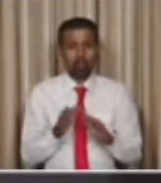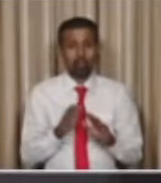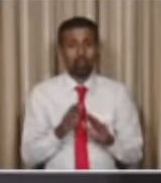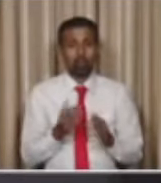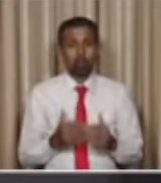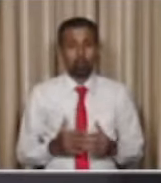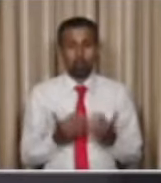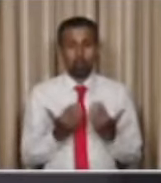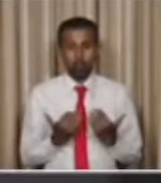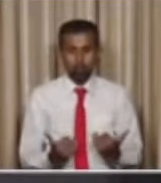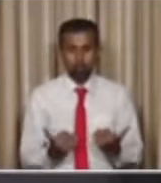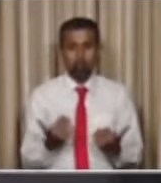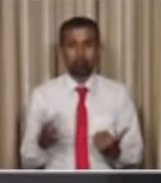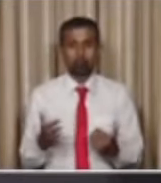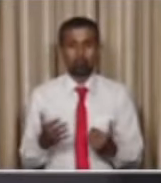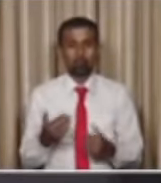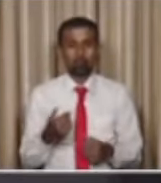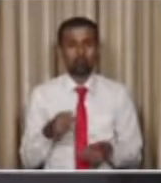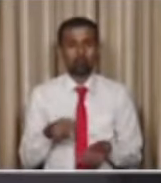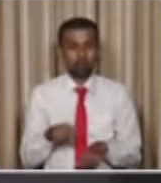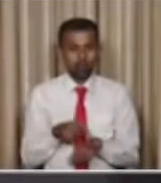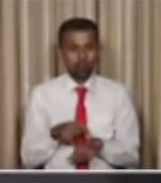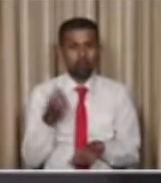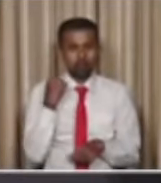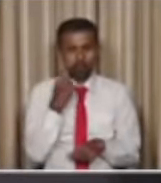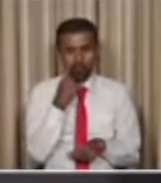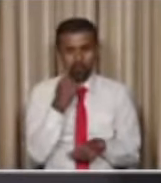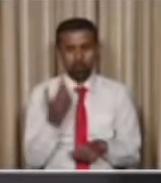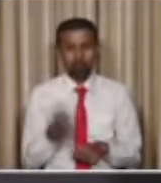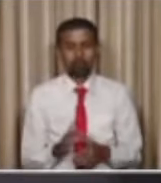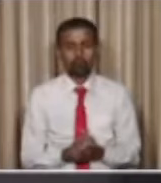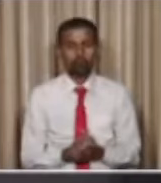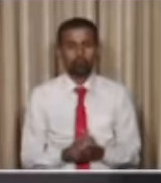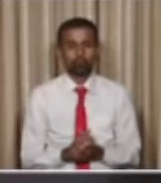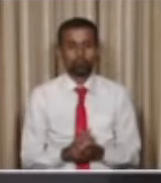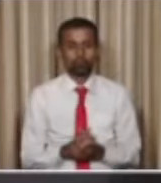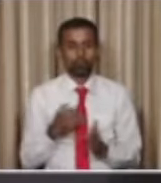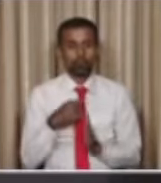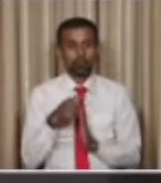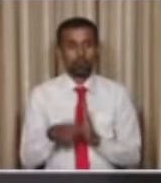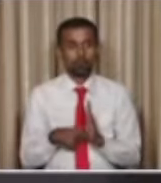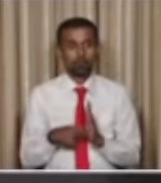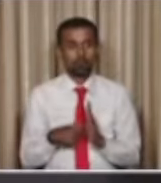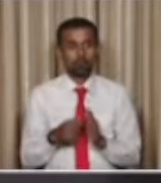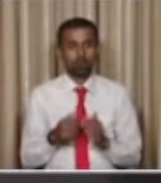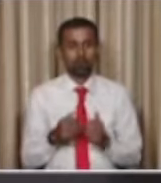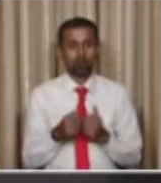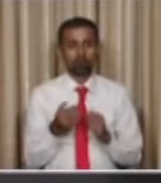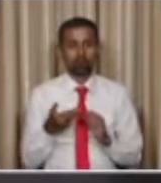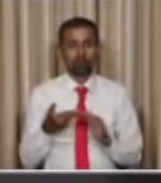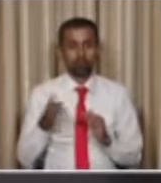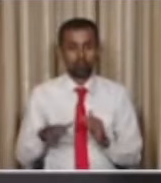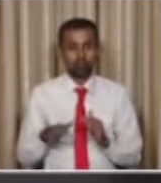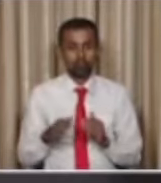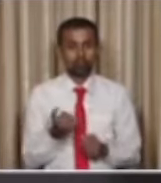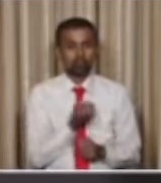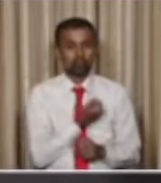ಲಭಿಚ್ಚ ಅವಸ್ಥಾತ್ ಅಪಿ ದೆಕಲ ತಿಯೆನೋ ಅಪೇ ರಟೆ ಹೆಮ ಗ್ರಾಮ್ಯ ರೋಹಲಕಟಮ